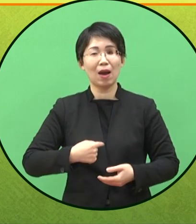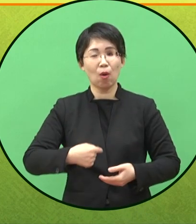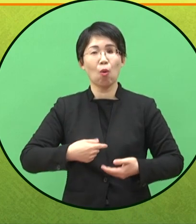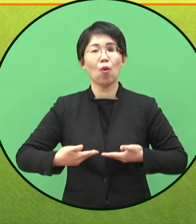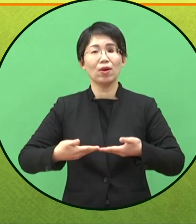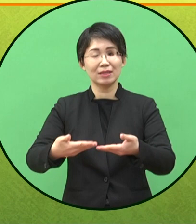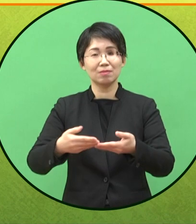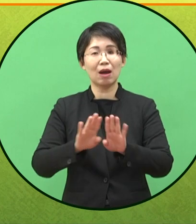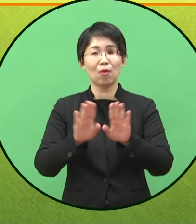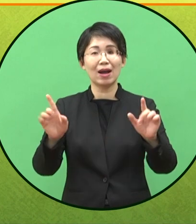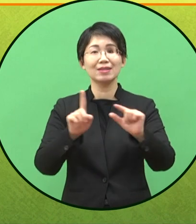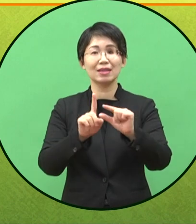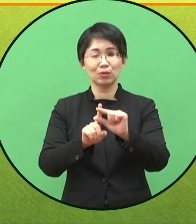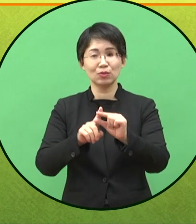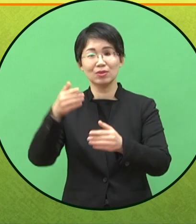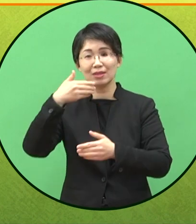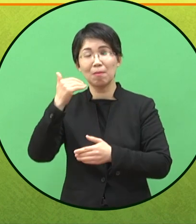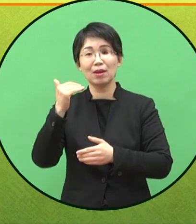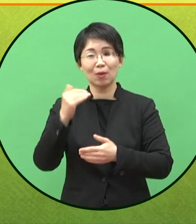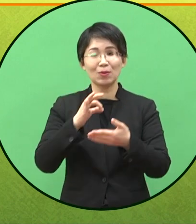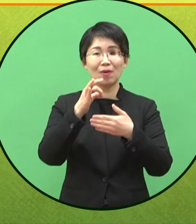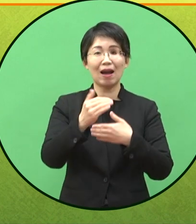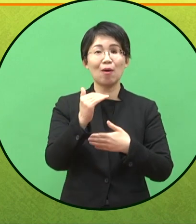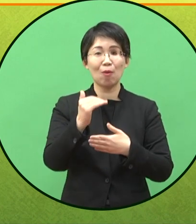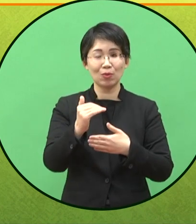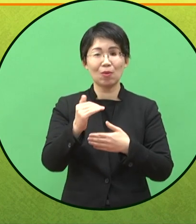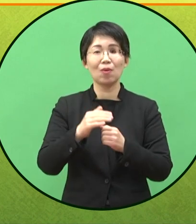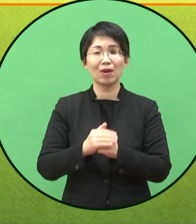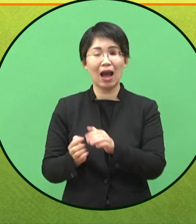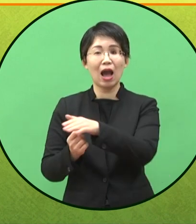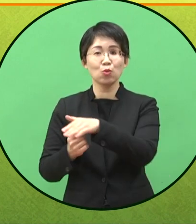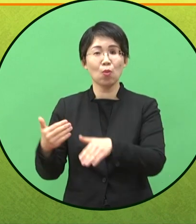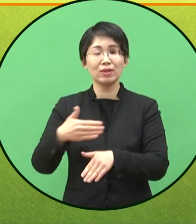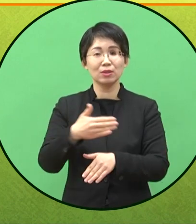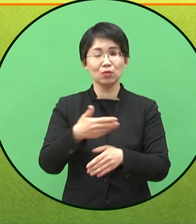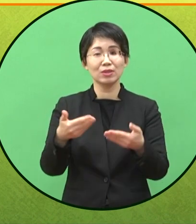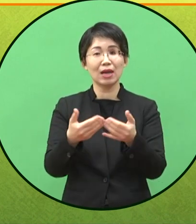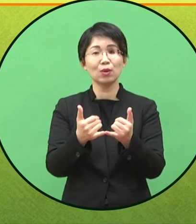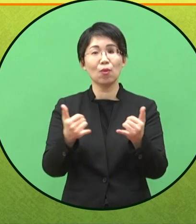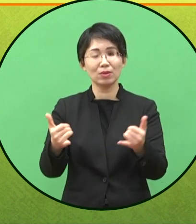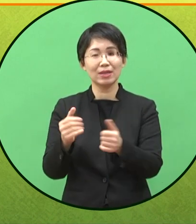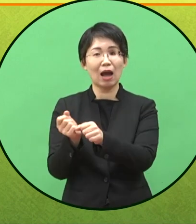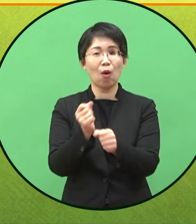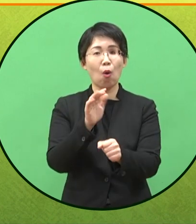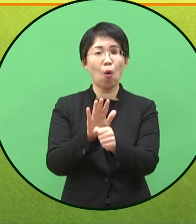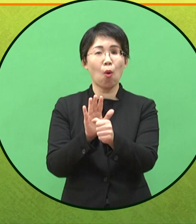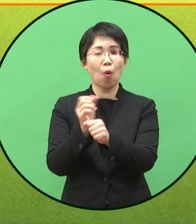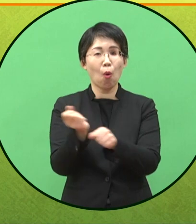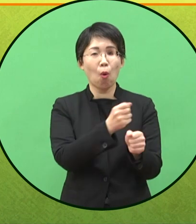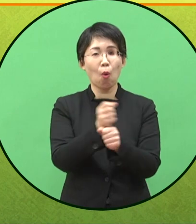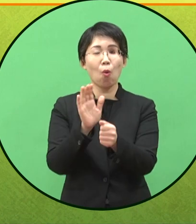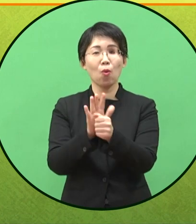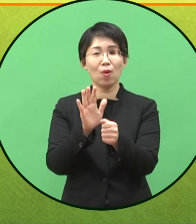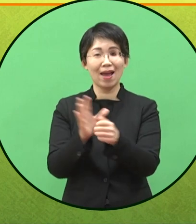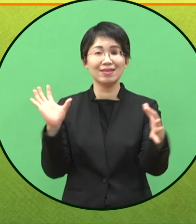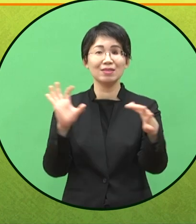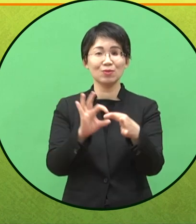しています。食べること買うことが農林水産業者を応援することにつながります